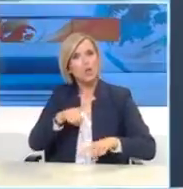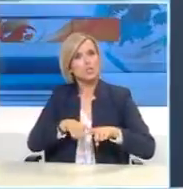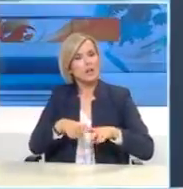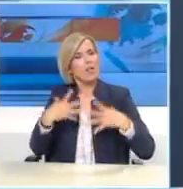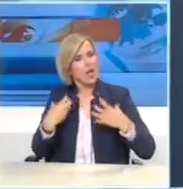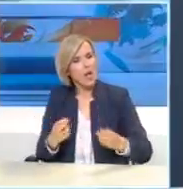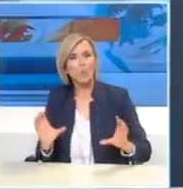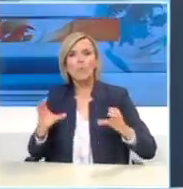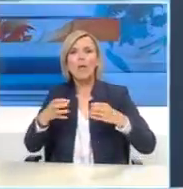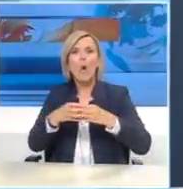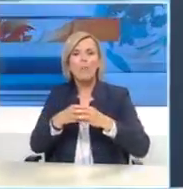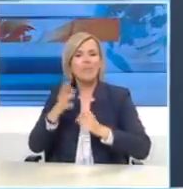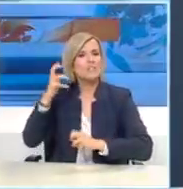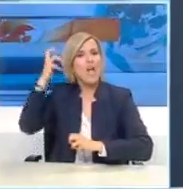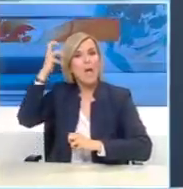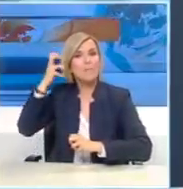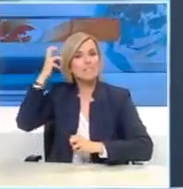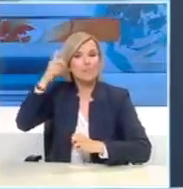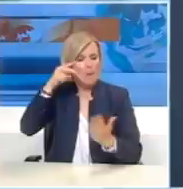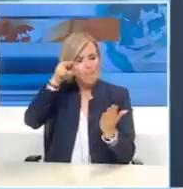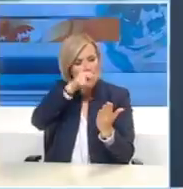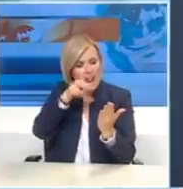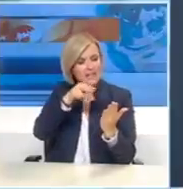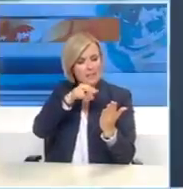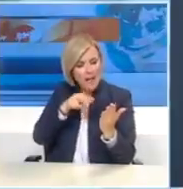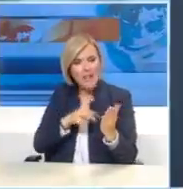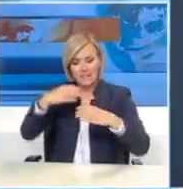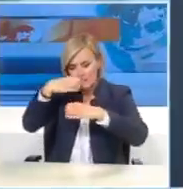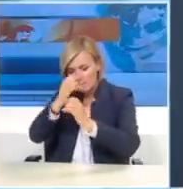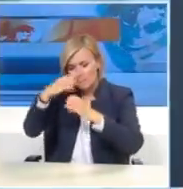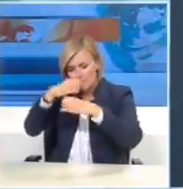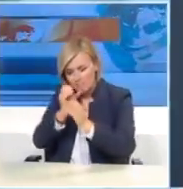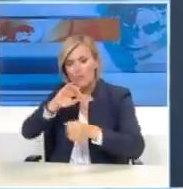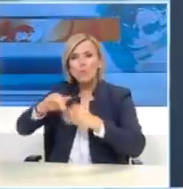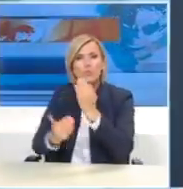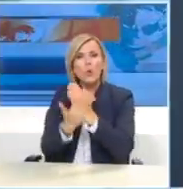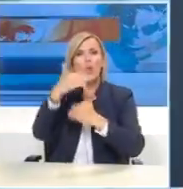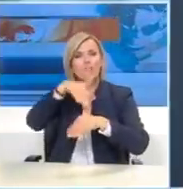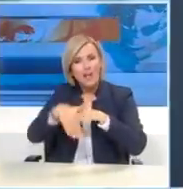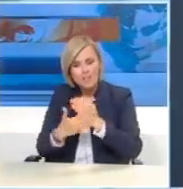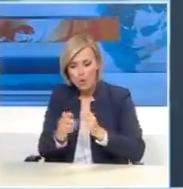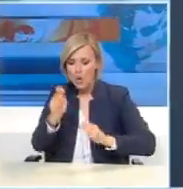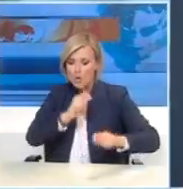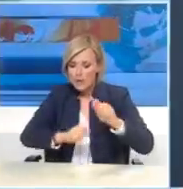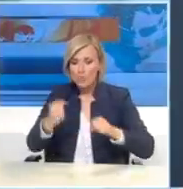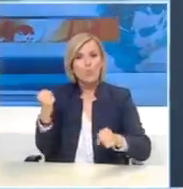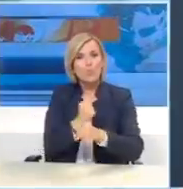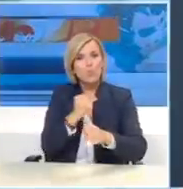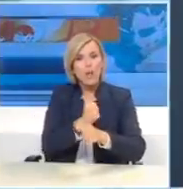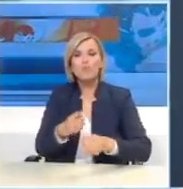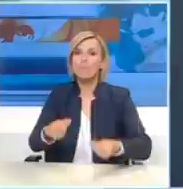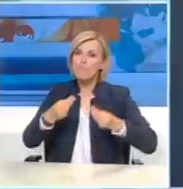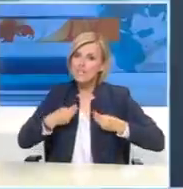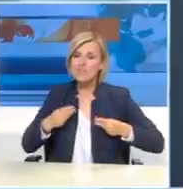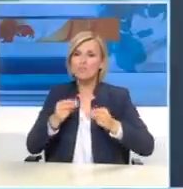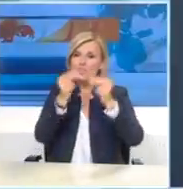ομάδες που μελετούν τον ιό και πολύ συγκροτημένα μπορούν να μας δίνουν συμπεράσματα σχετικά με την εξέλιξη του ιού